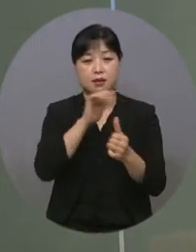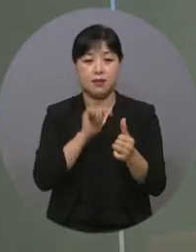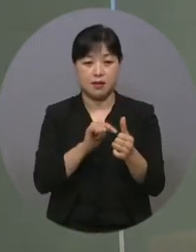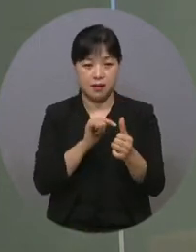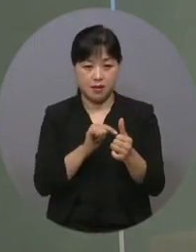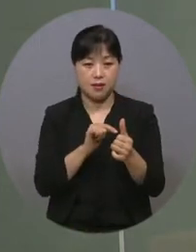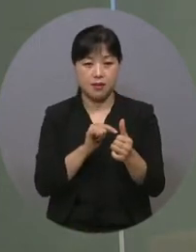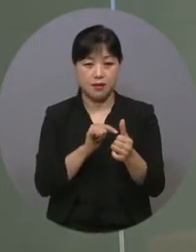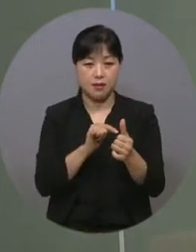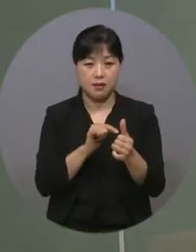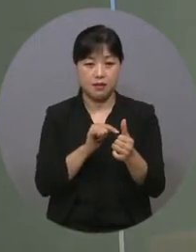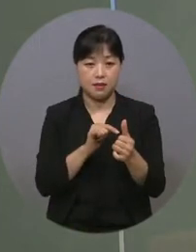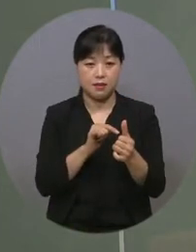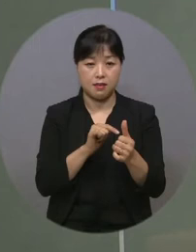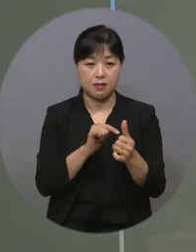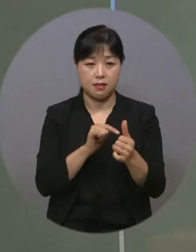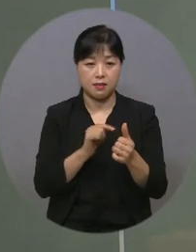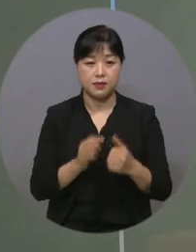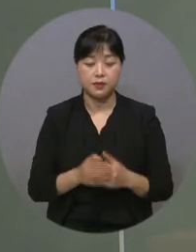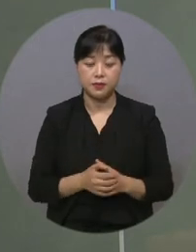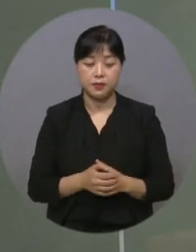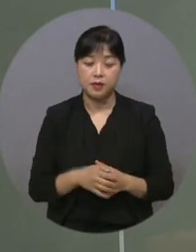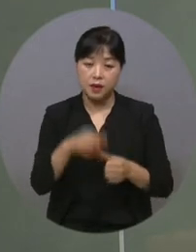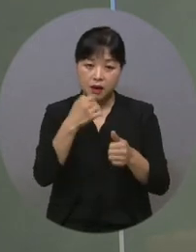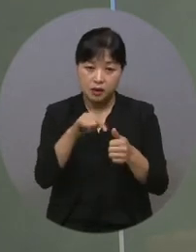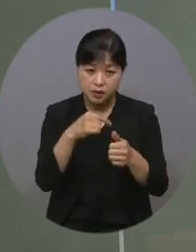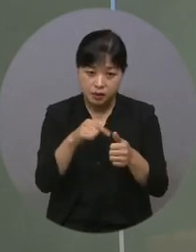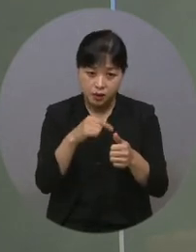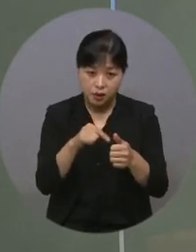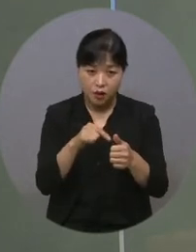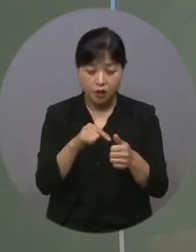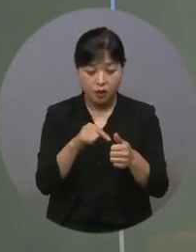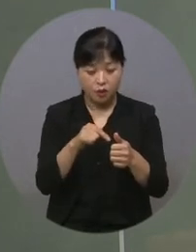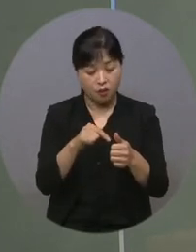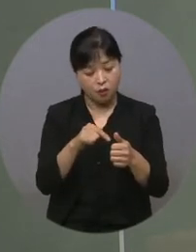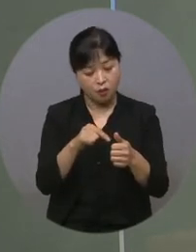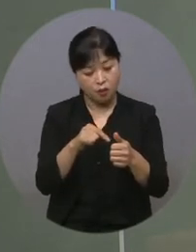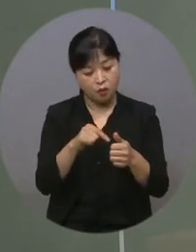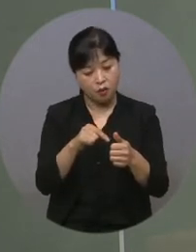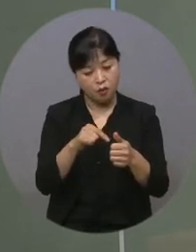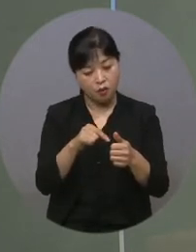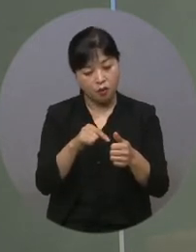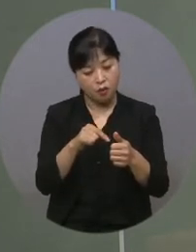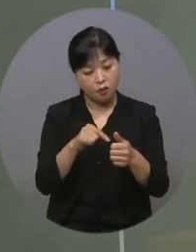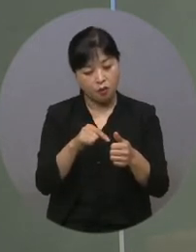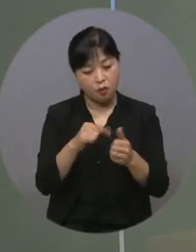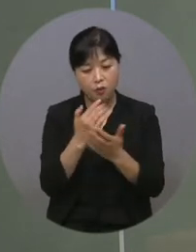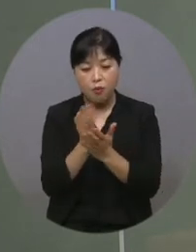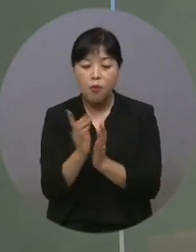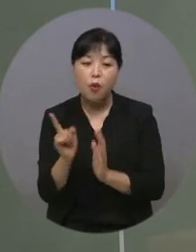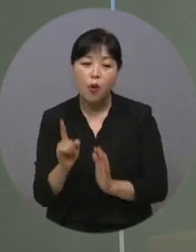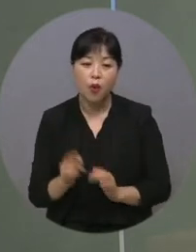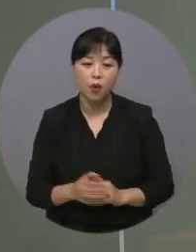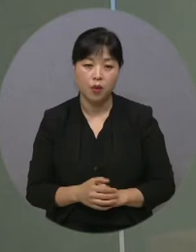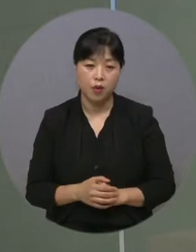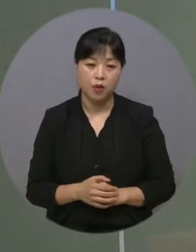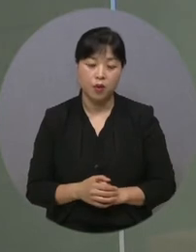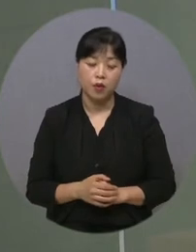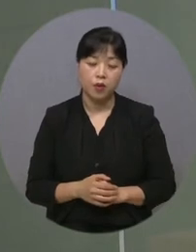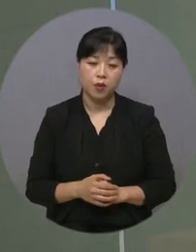어린이들에게 과연 어떤 것을 가르쳐 줘야 할 것인가. 근데 이건 부모가 또는